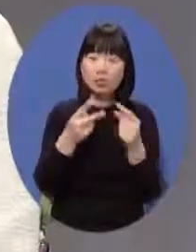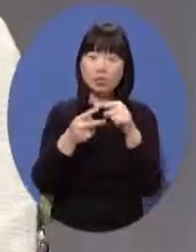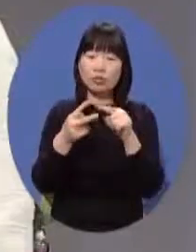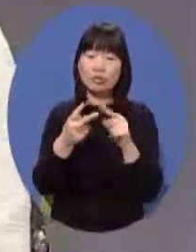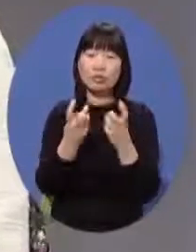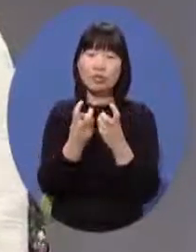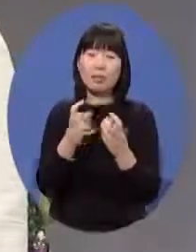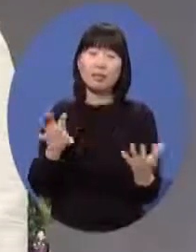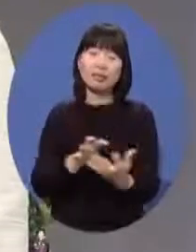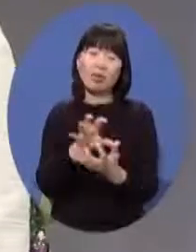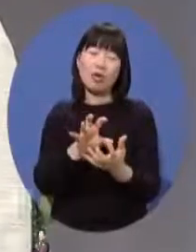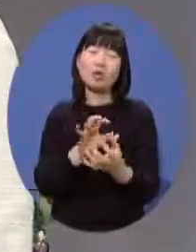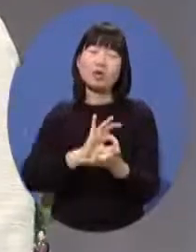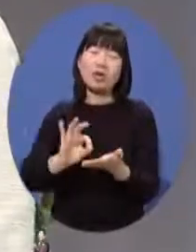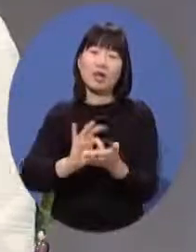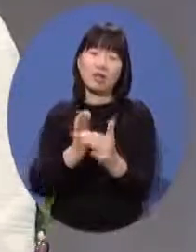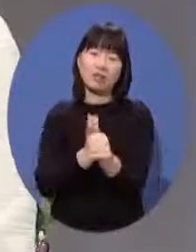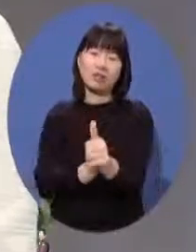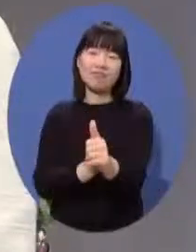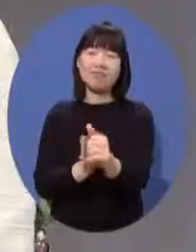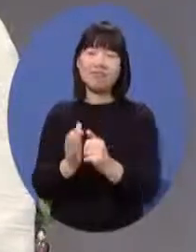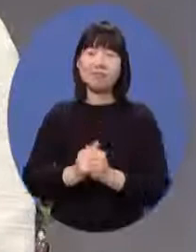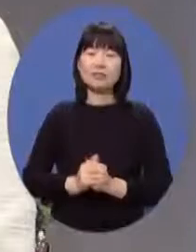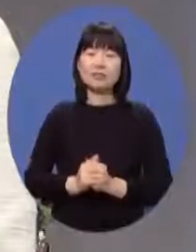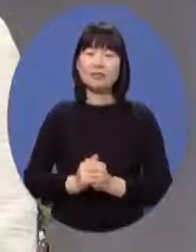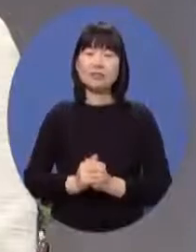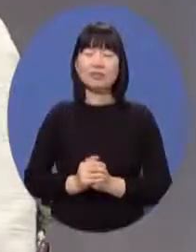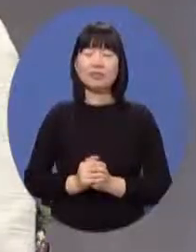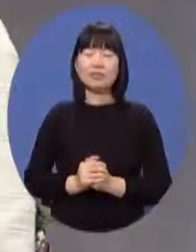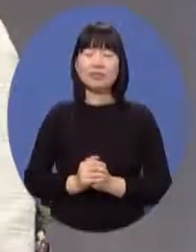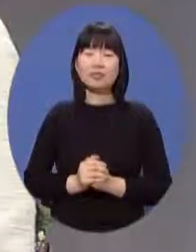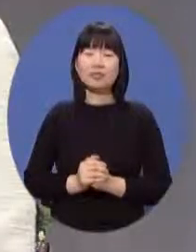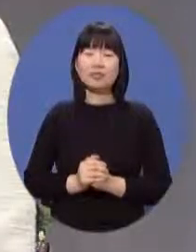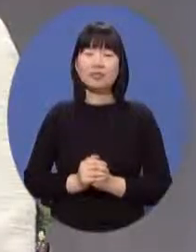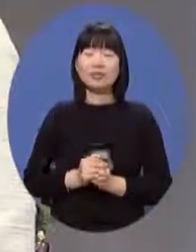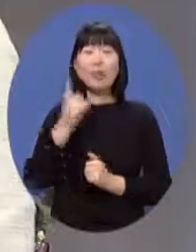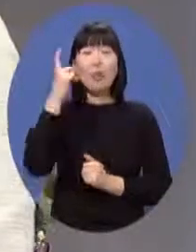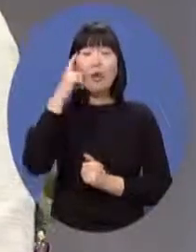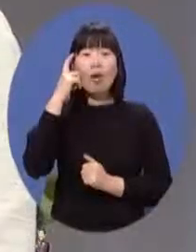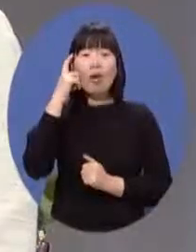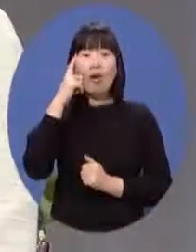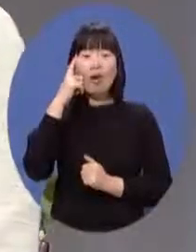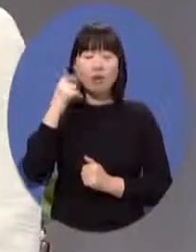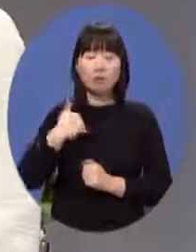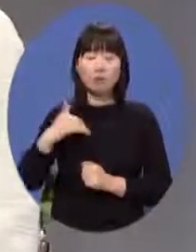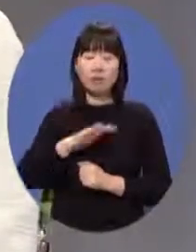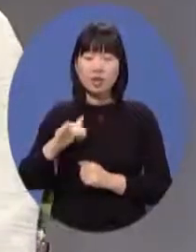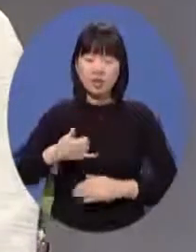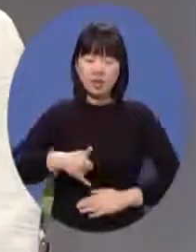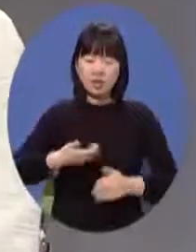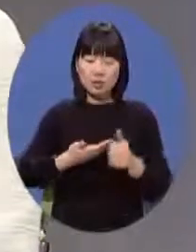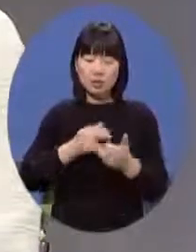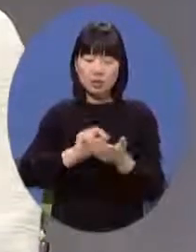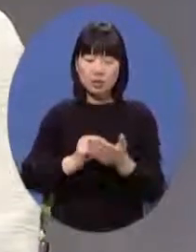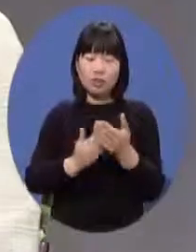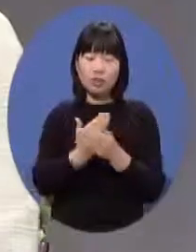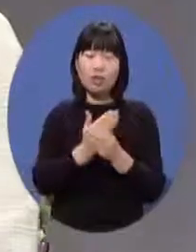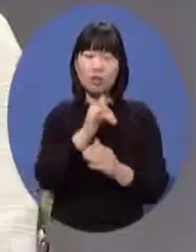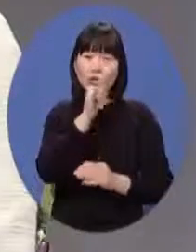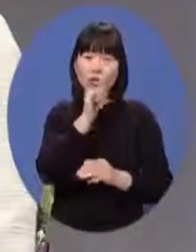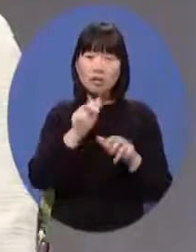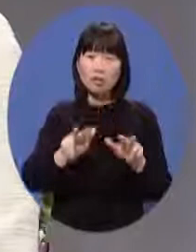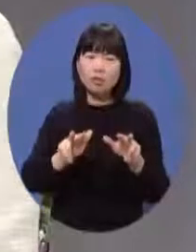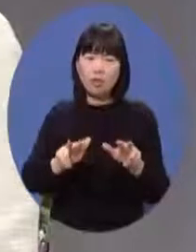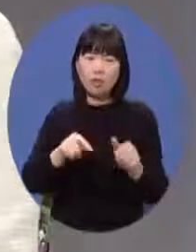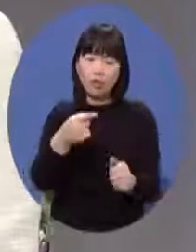가지 방법을 섞어라. 섞어서. 예, 섞어라. 이게 전략이에요. 왜 그러냐면 우리가 아이들에게 문제가 생겼어요.